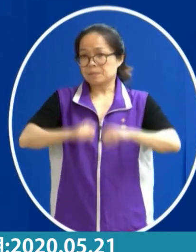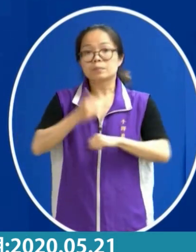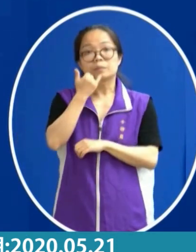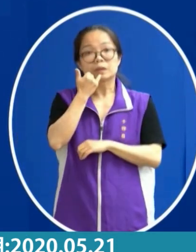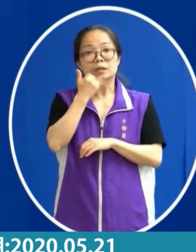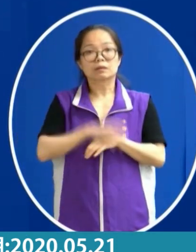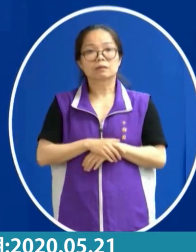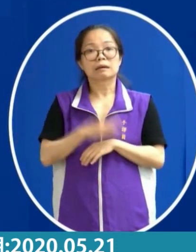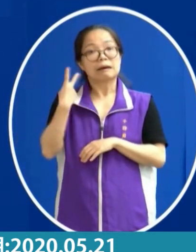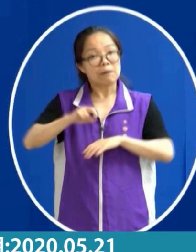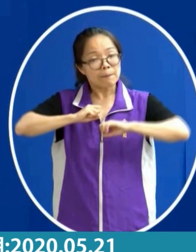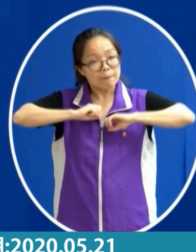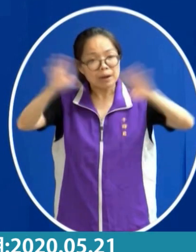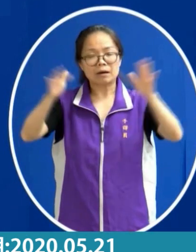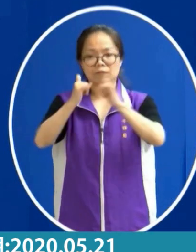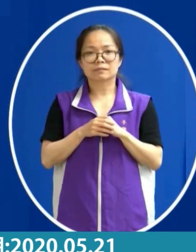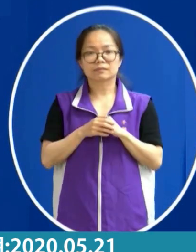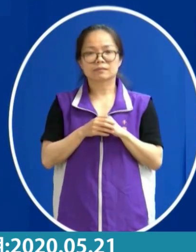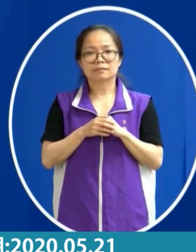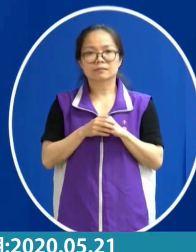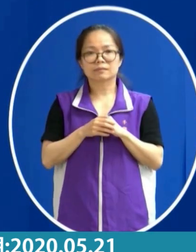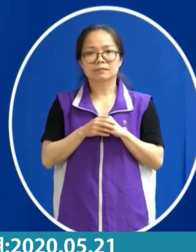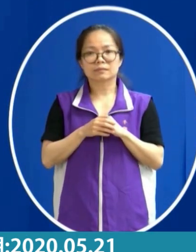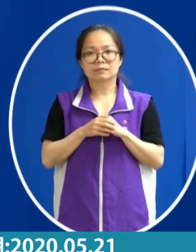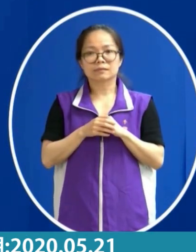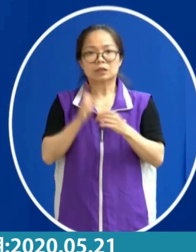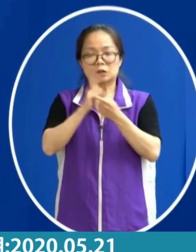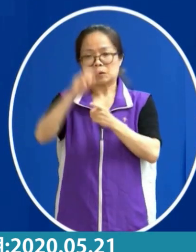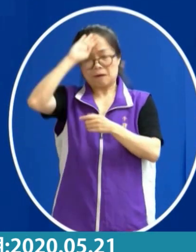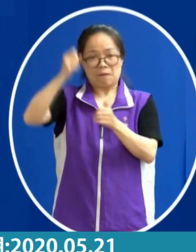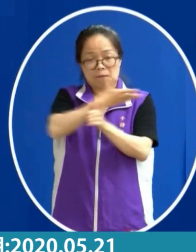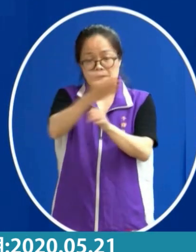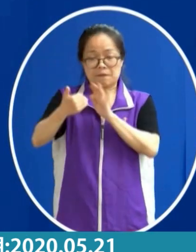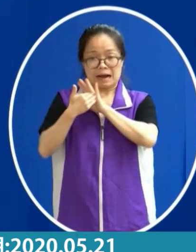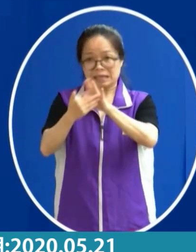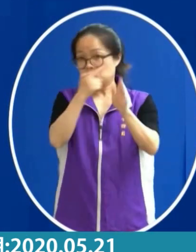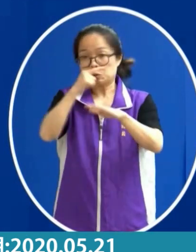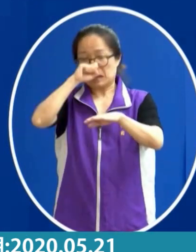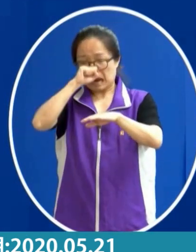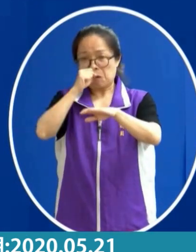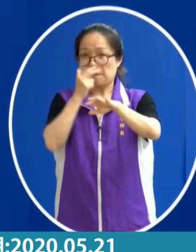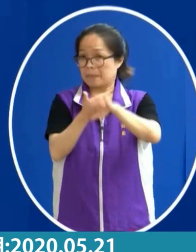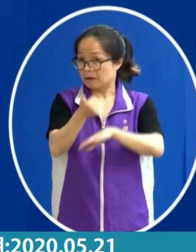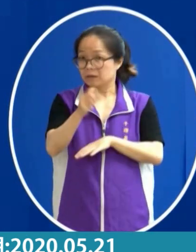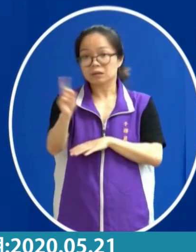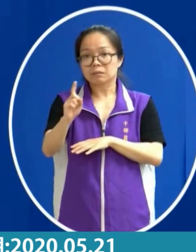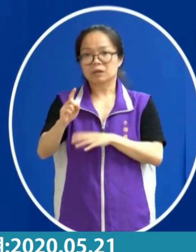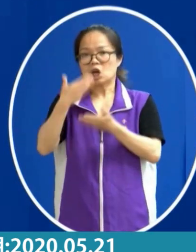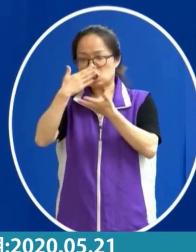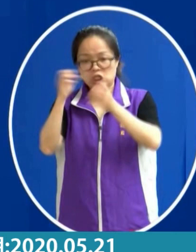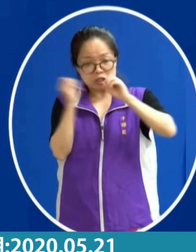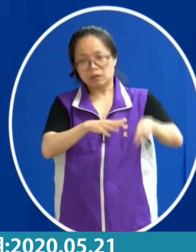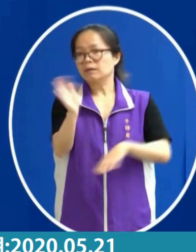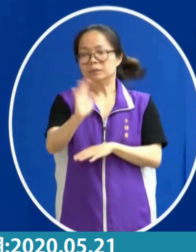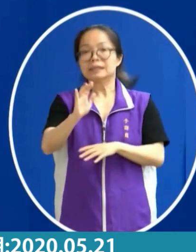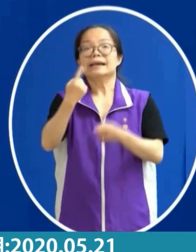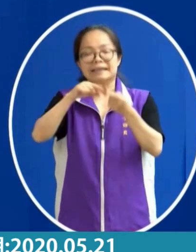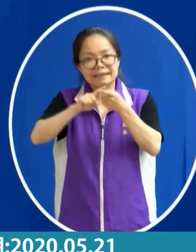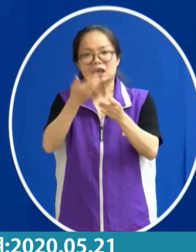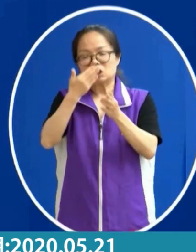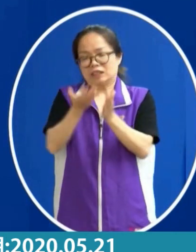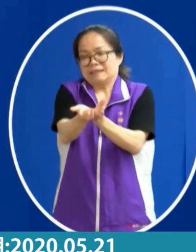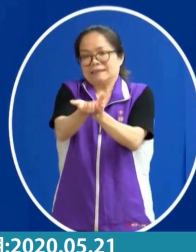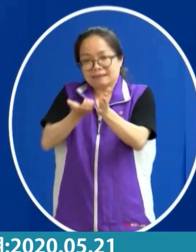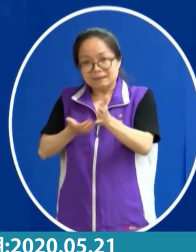的民众朋友们，做好这个防疫最好的方法不是使用免洗餐具，应该是在用餐之前用肥